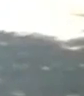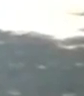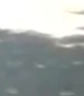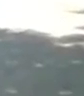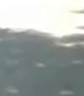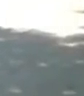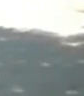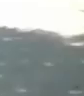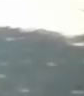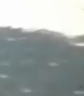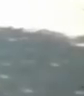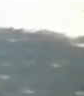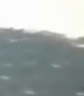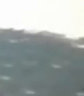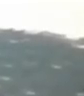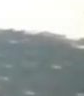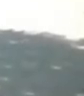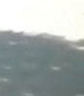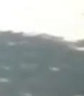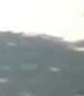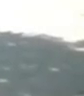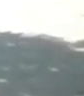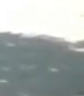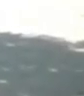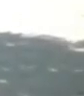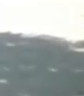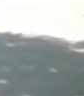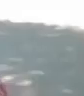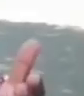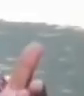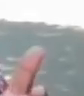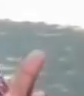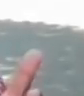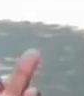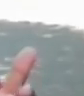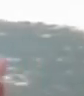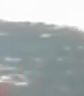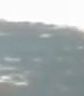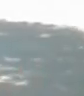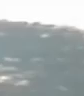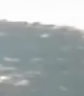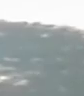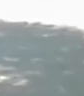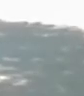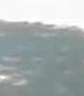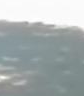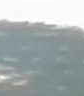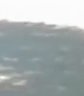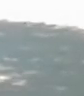2017. Pastikan nama Anda sudah terdaftar dalam daftar pemilih. Ingat, pilihan